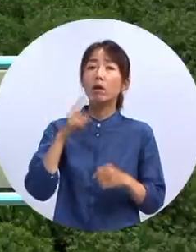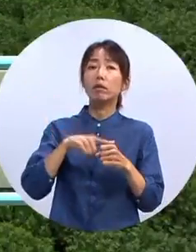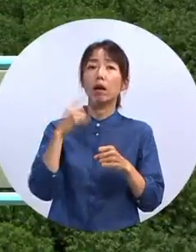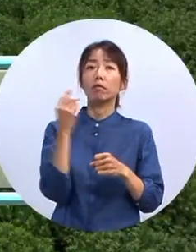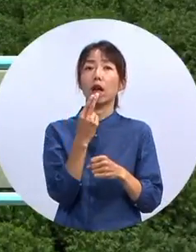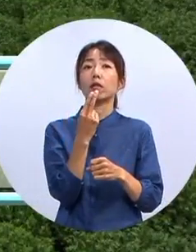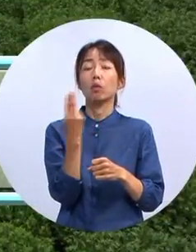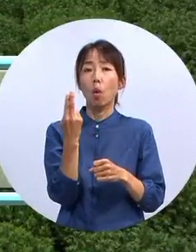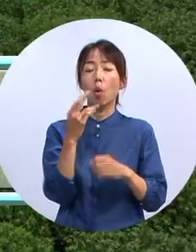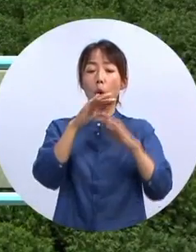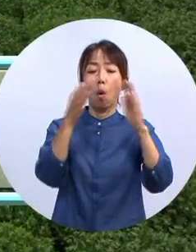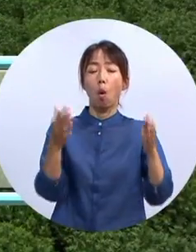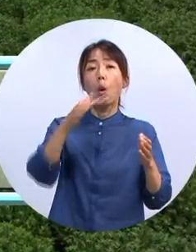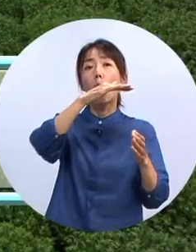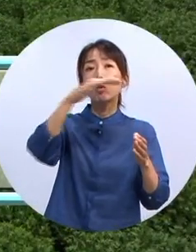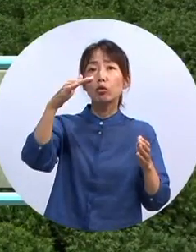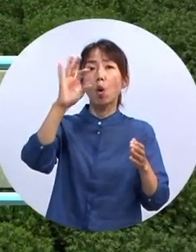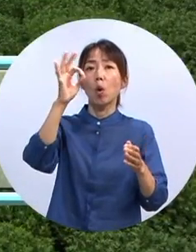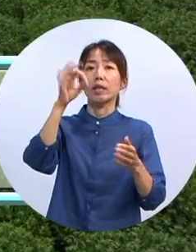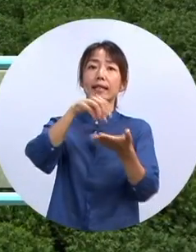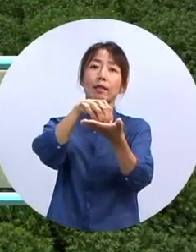金賞作品になりまして、